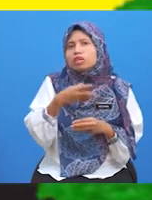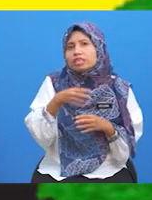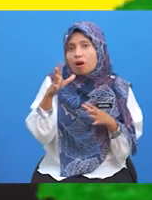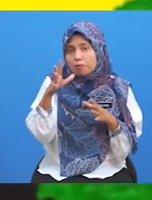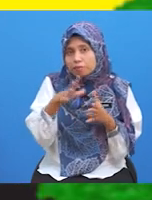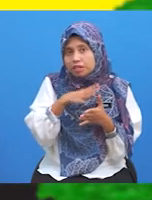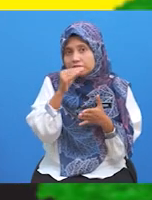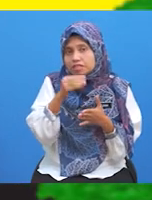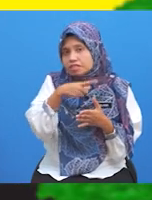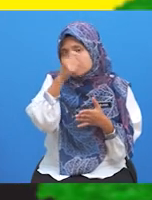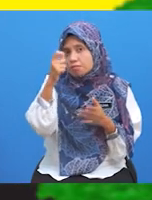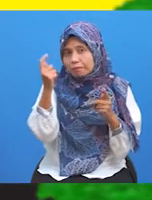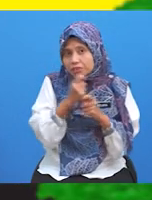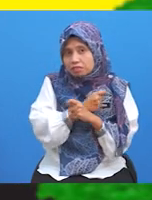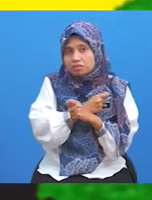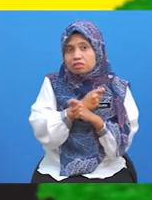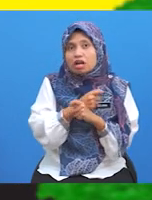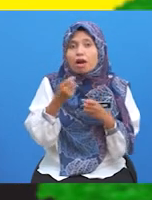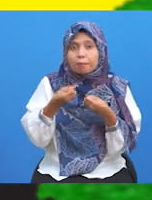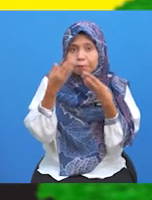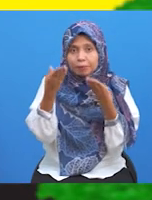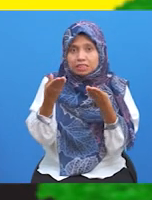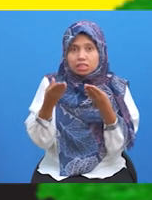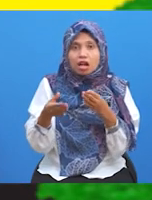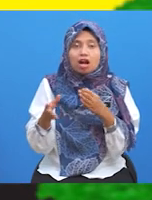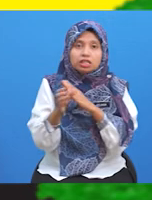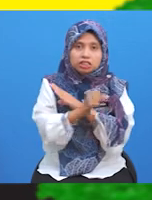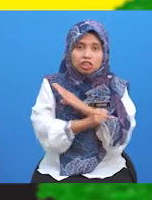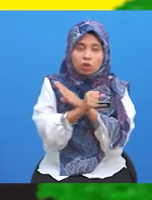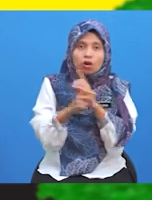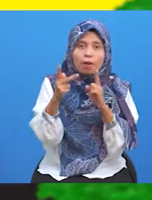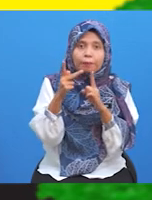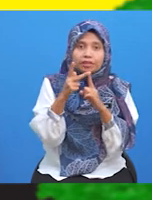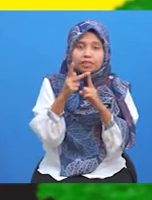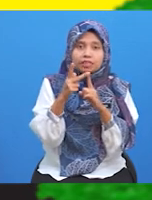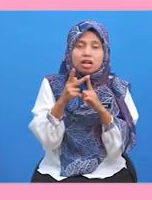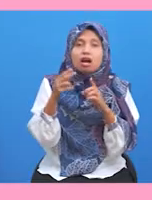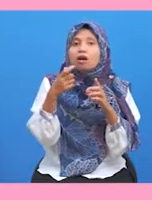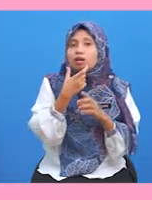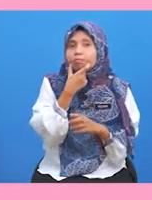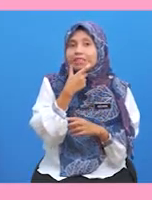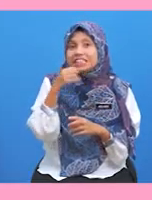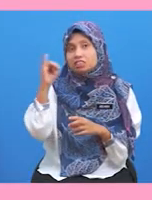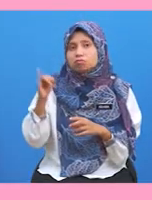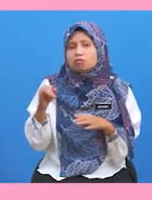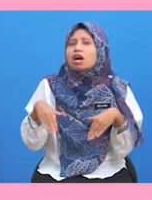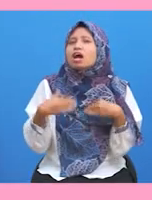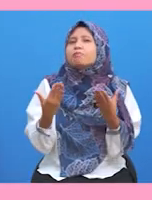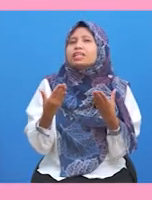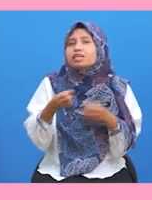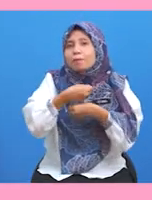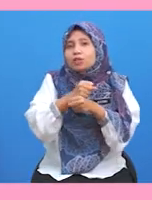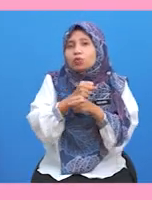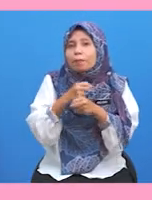faktor atau sebab penentangan penyerahan Sarawak kepada British, mari murid-murid kita pelajari bagaimanakah